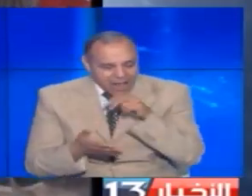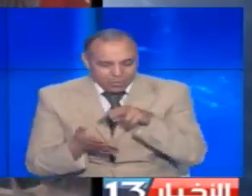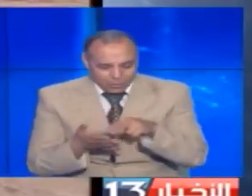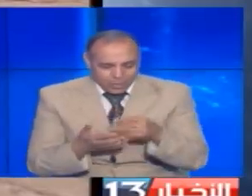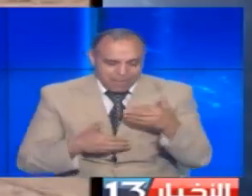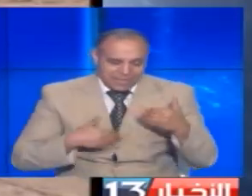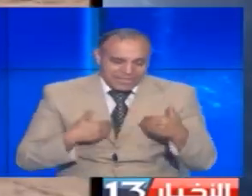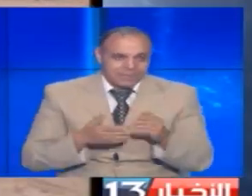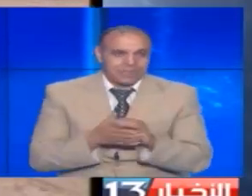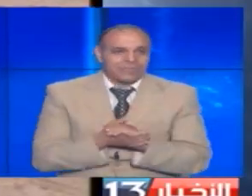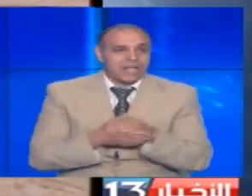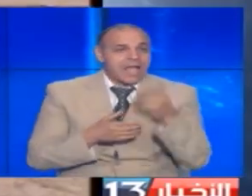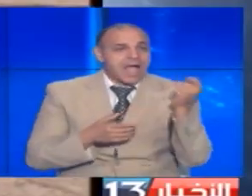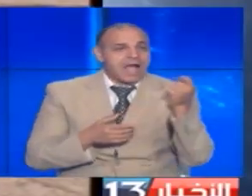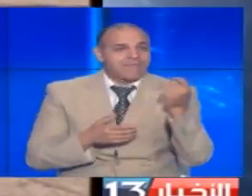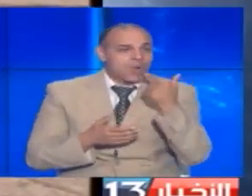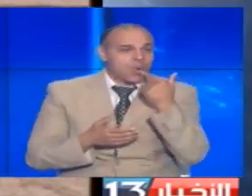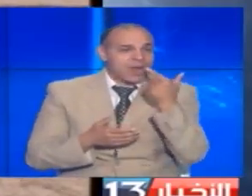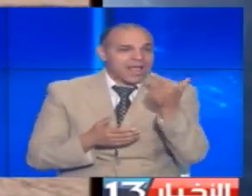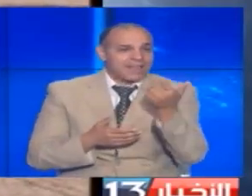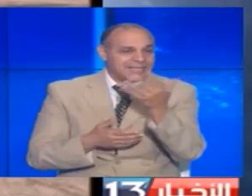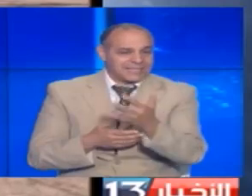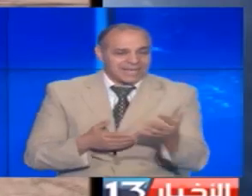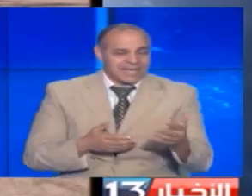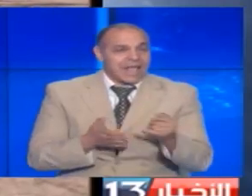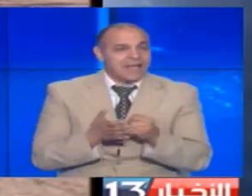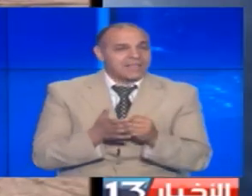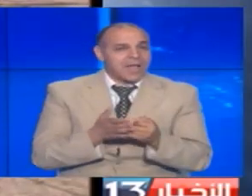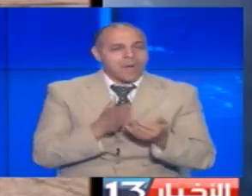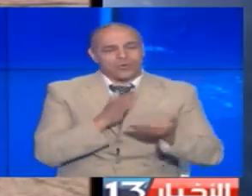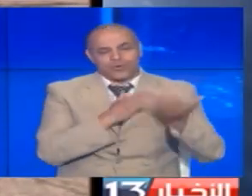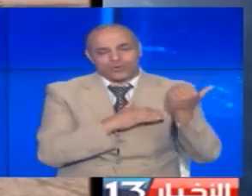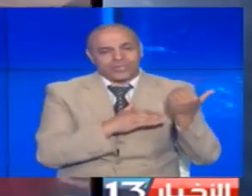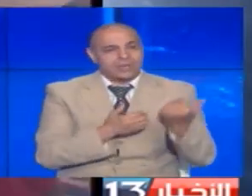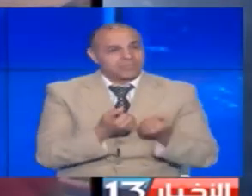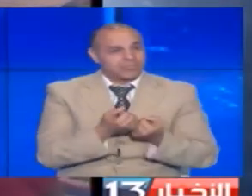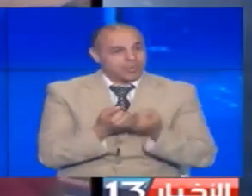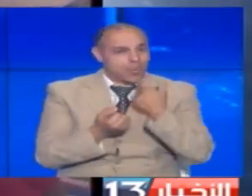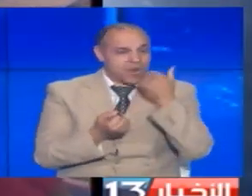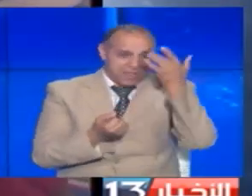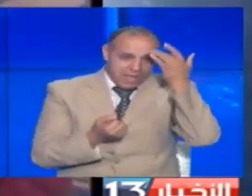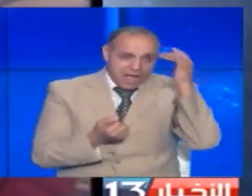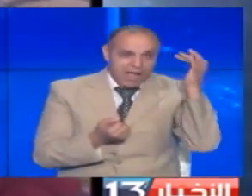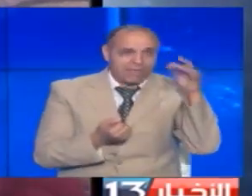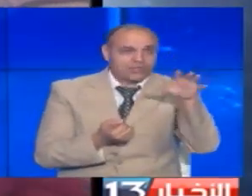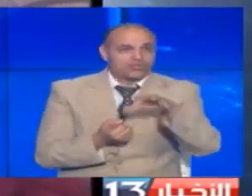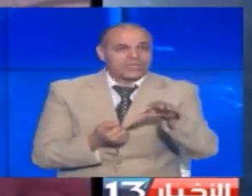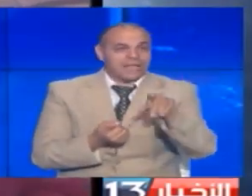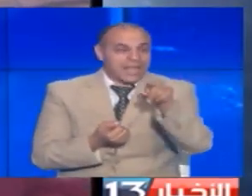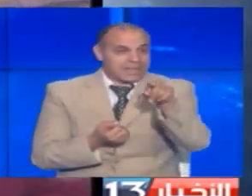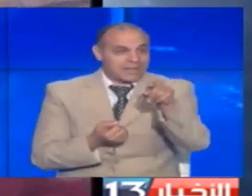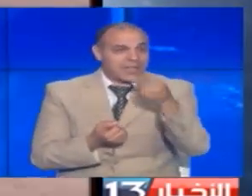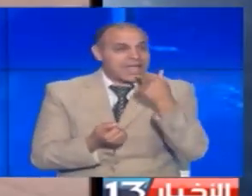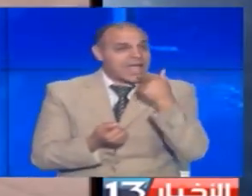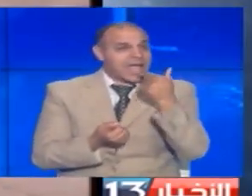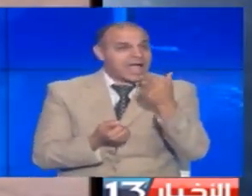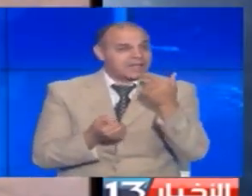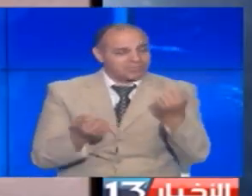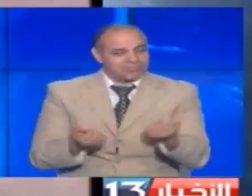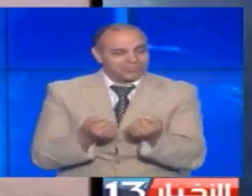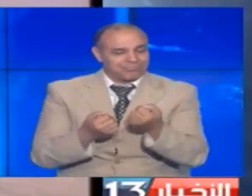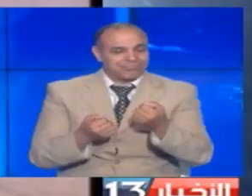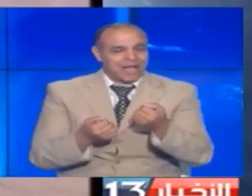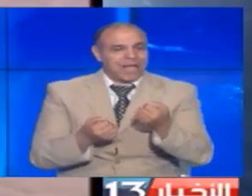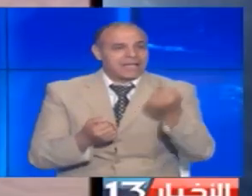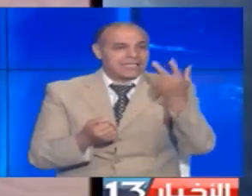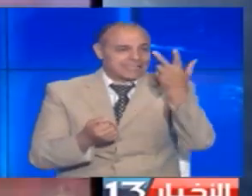ما هو موجود جديد عزيز المشهد الثقافي في تظاهره تواصلت على